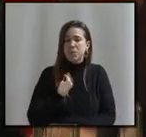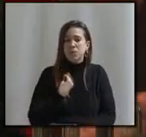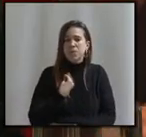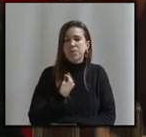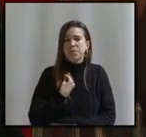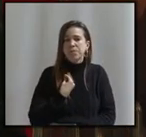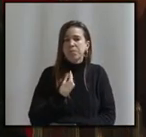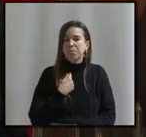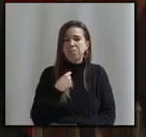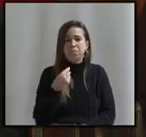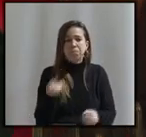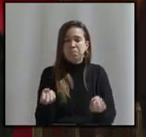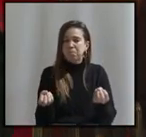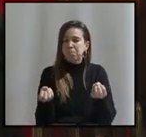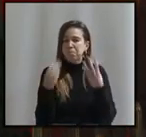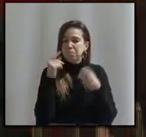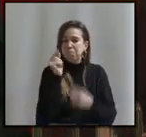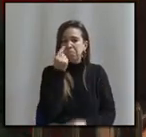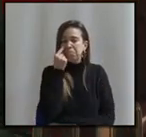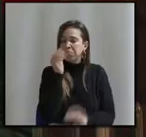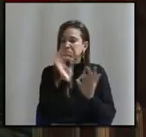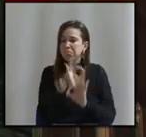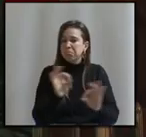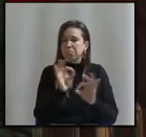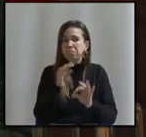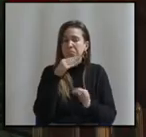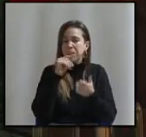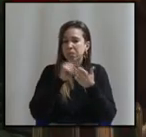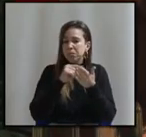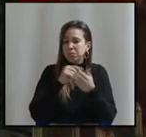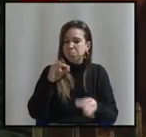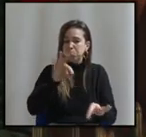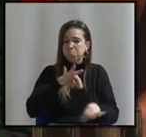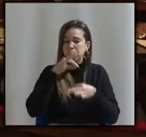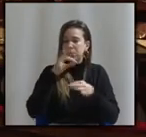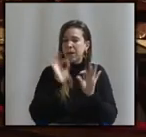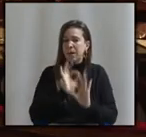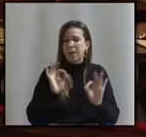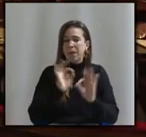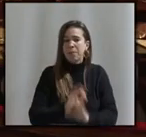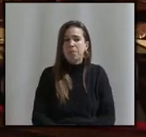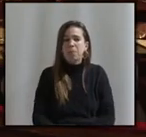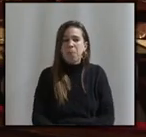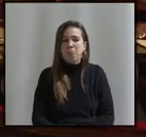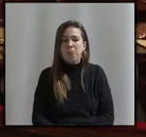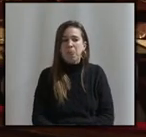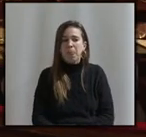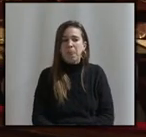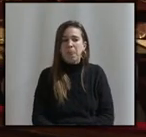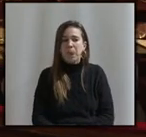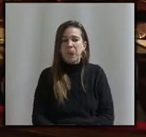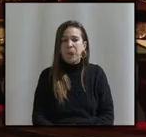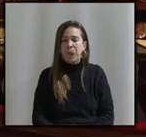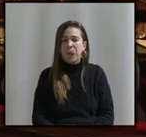entenc, a mi no m'ha arribat cap recollida de signatures ni cap comentari sobre aquesta qüestió, ni idea. En tot cas, ho explorarem. I la quarta